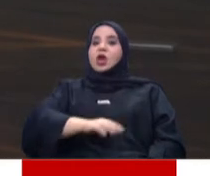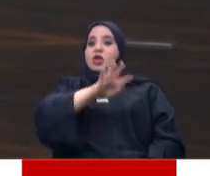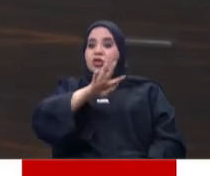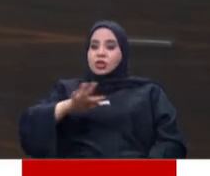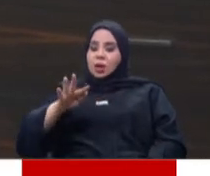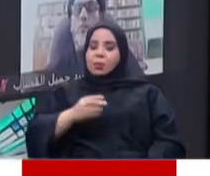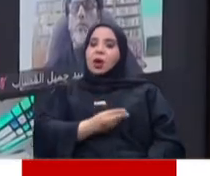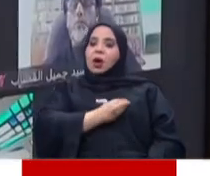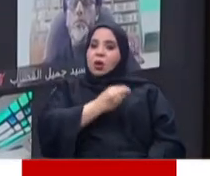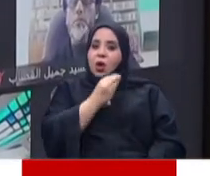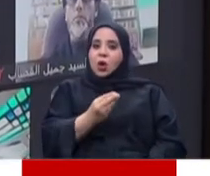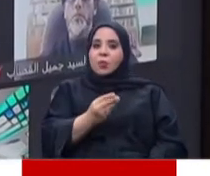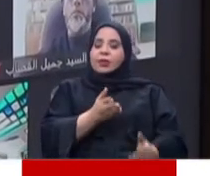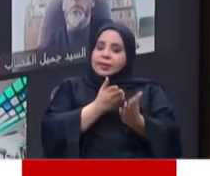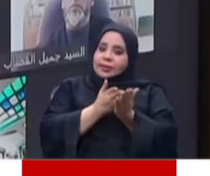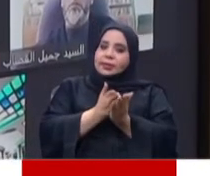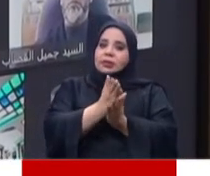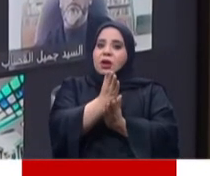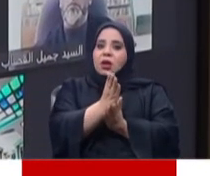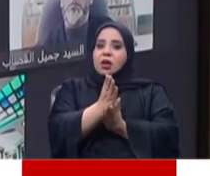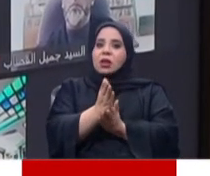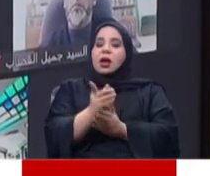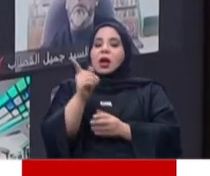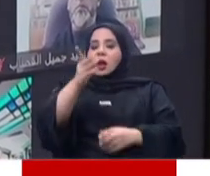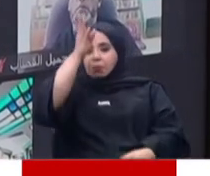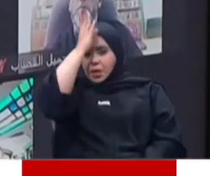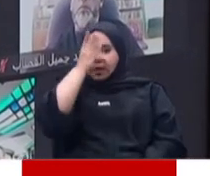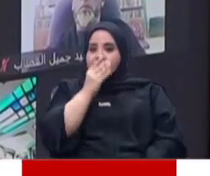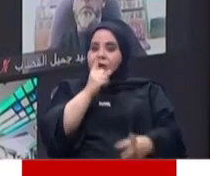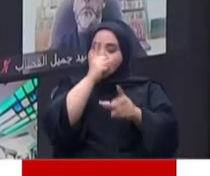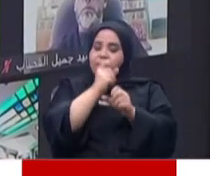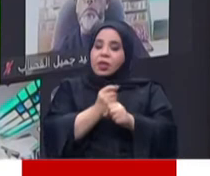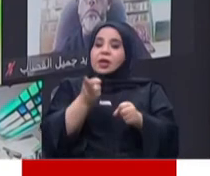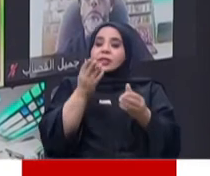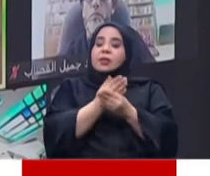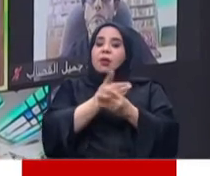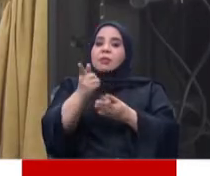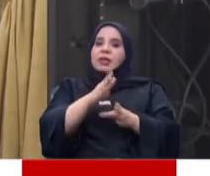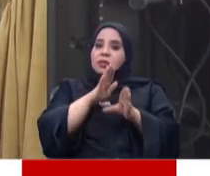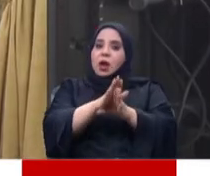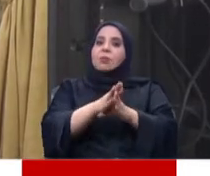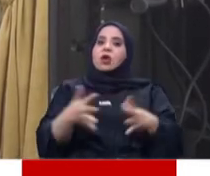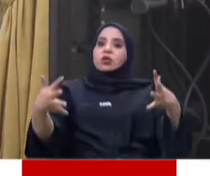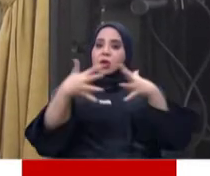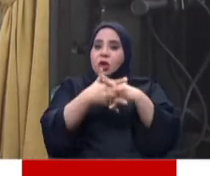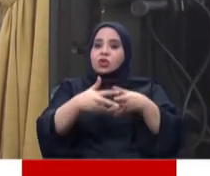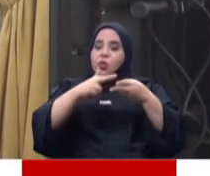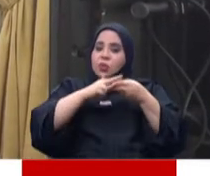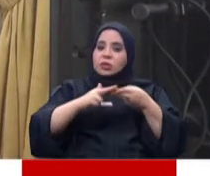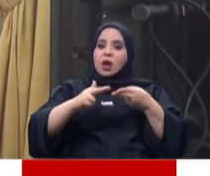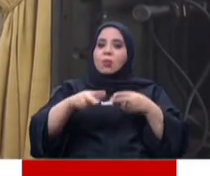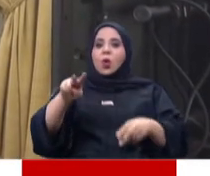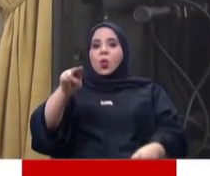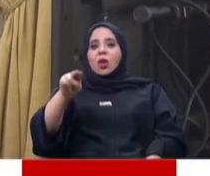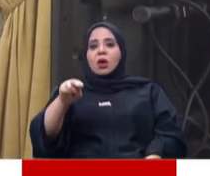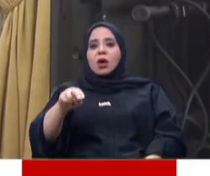الوفي وتتويج للمسيرة المباركة لصاحب الجلالة الملك المفدى في تكريس أسس التعايش والسلام والإخاء بين